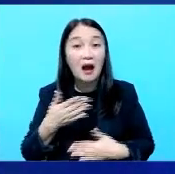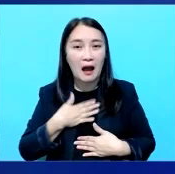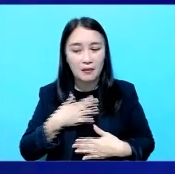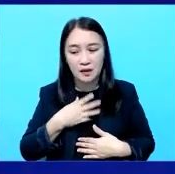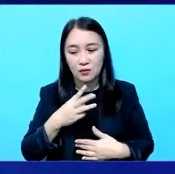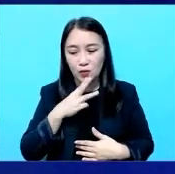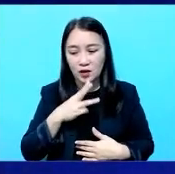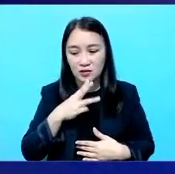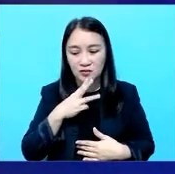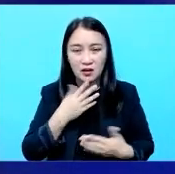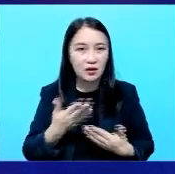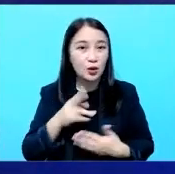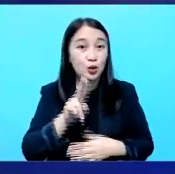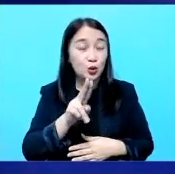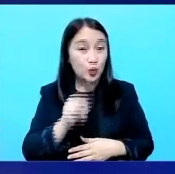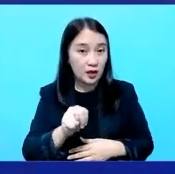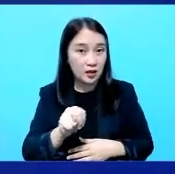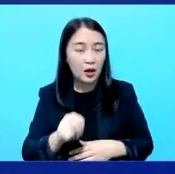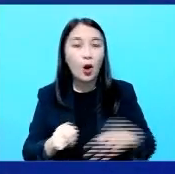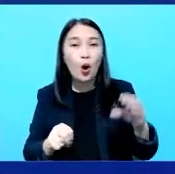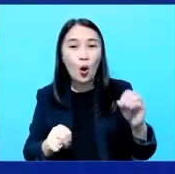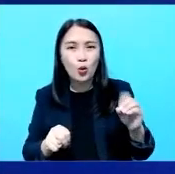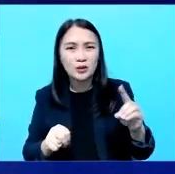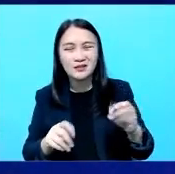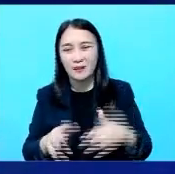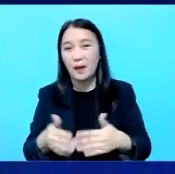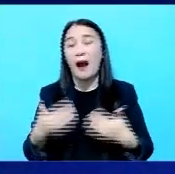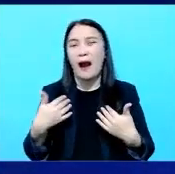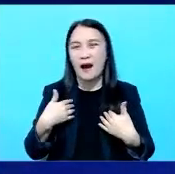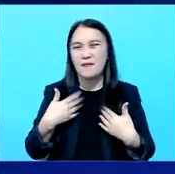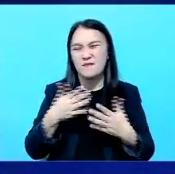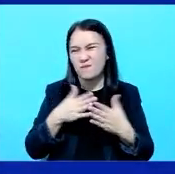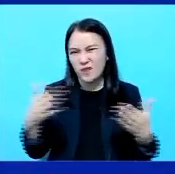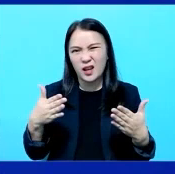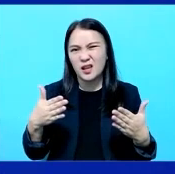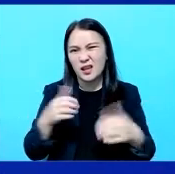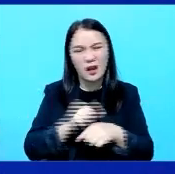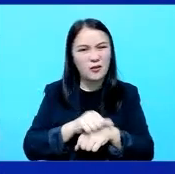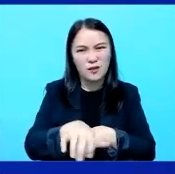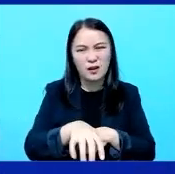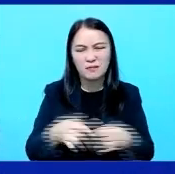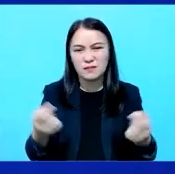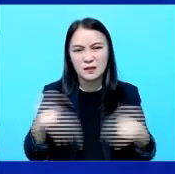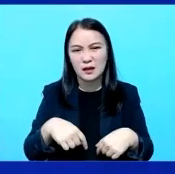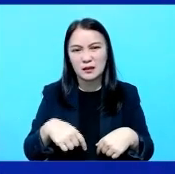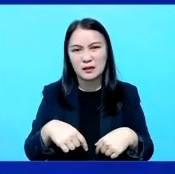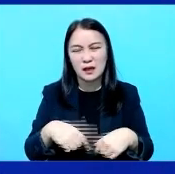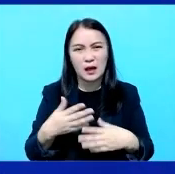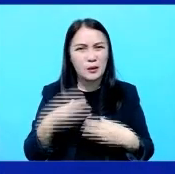UNODC, matindi ang epekto nito sa katawan dahil sa halo-halong substances. Ilan lang dyan ang confusion o